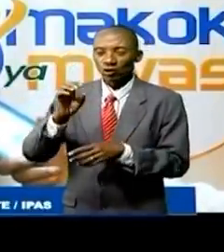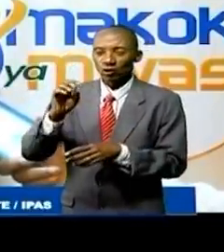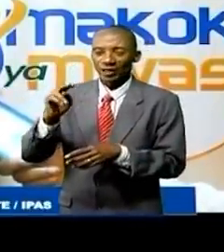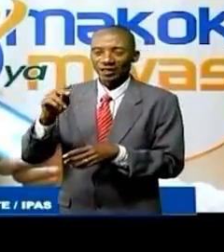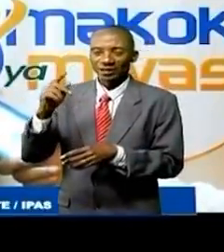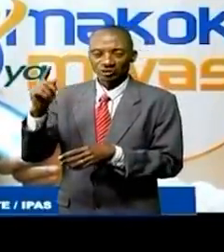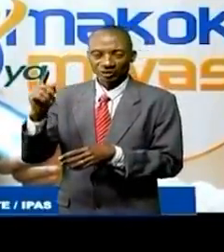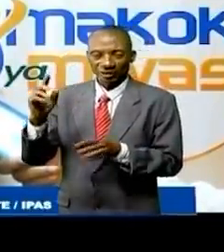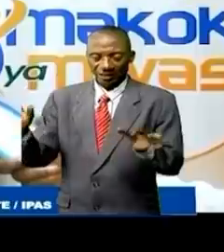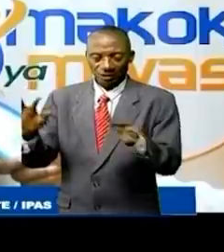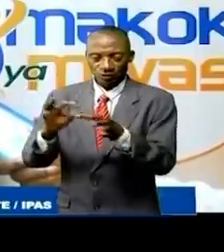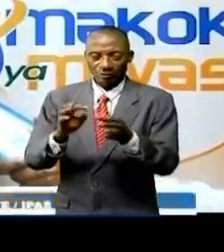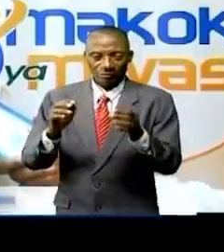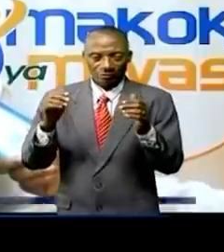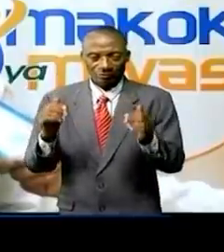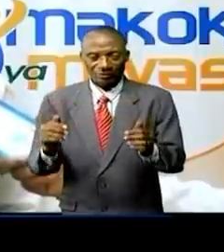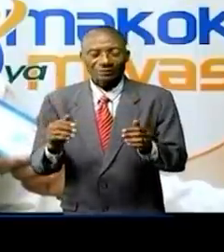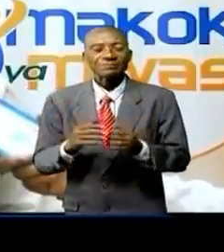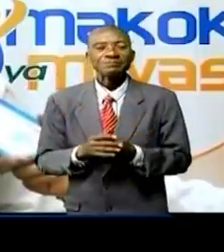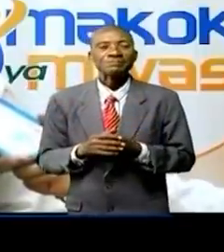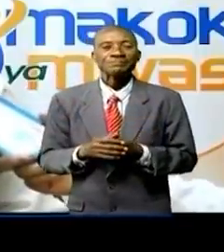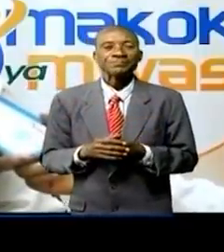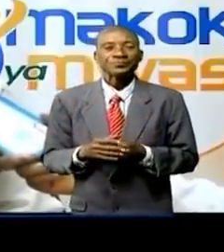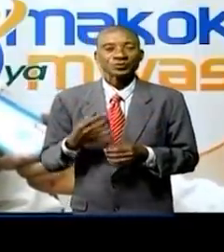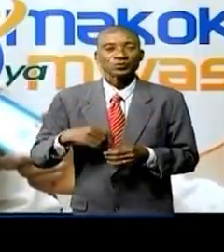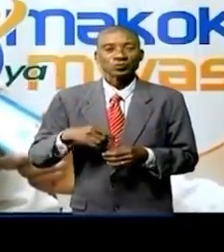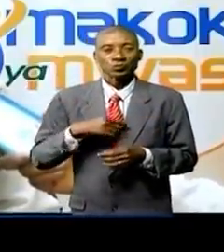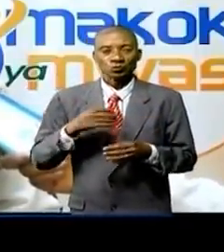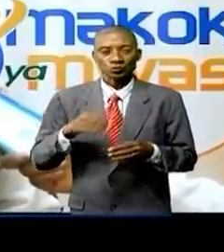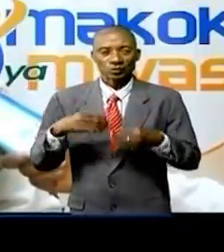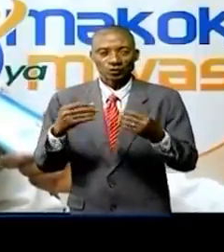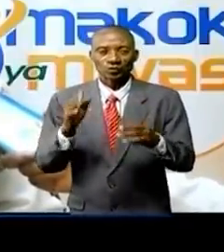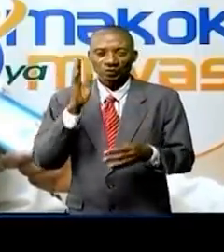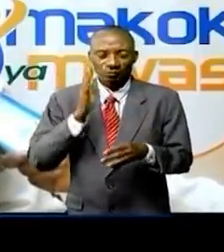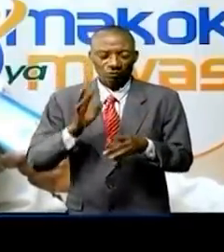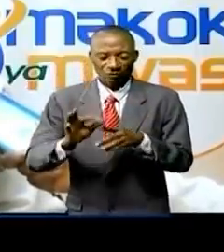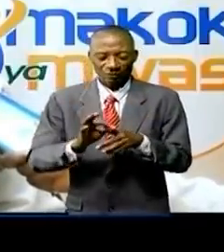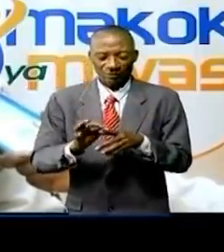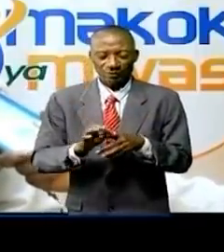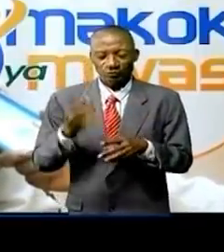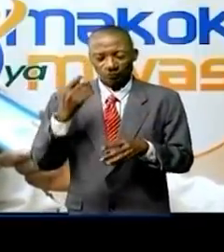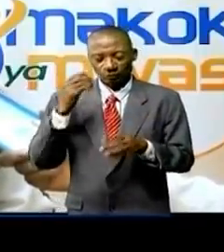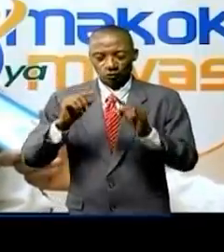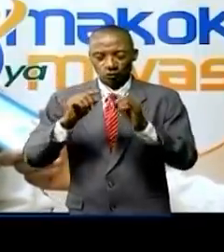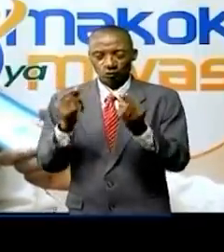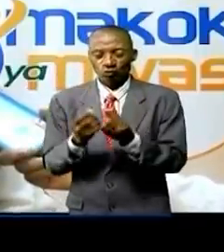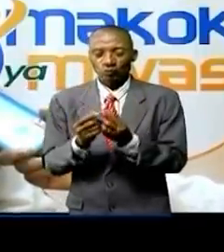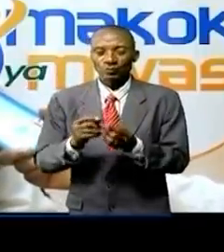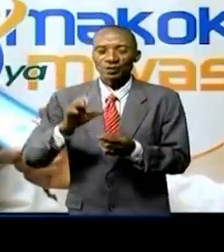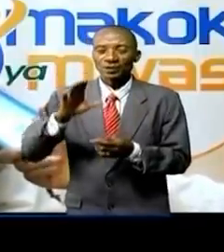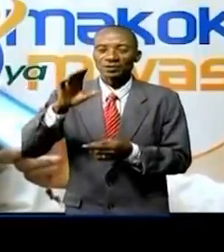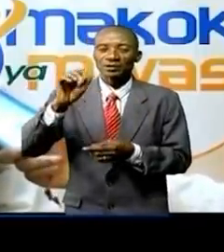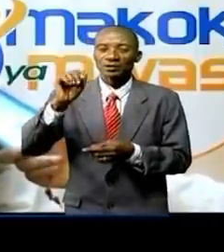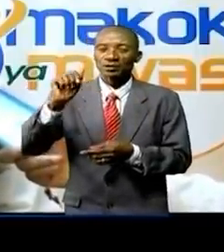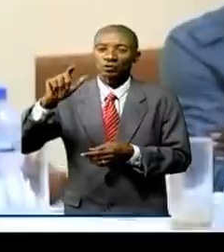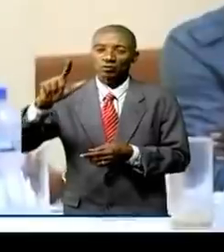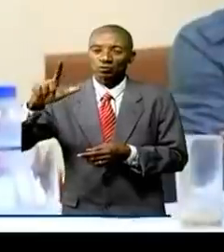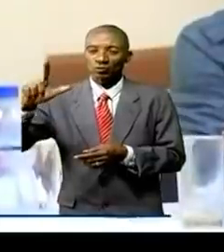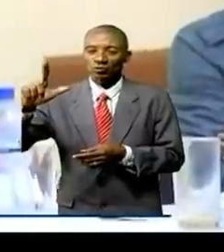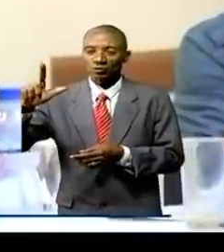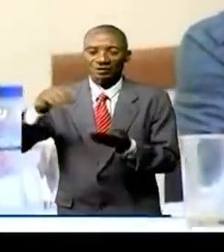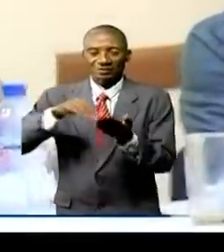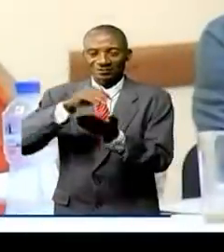il était question de former les cadres du call center sur la communication et